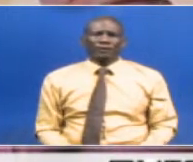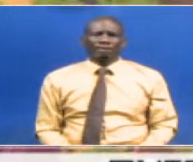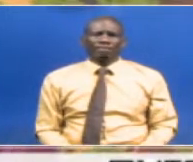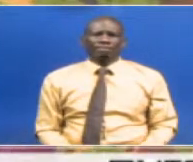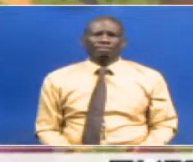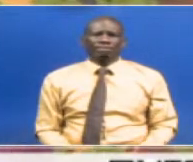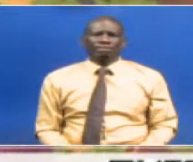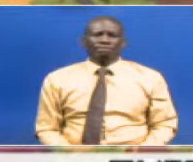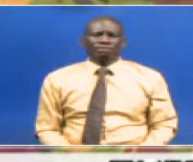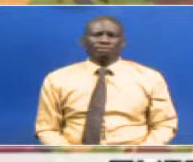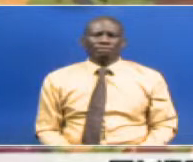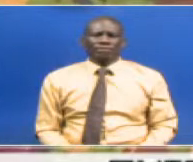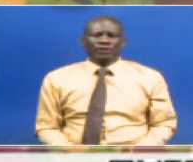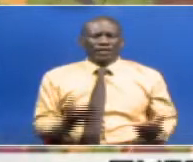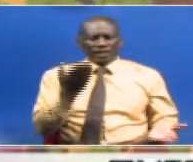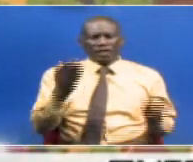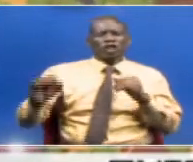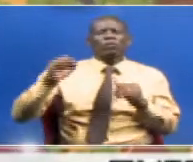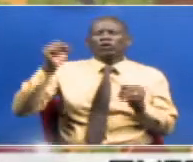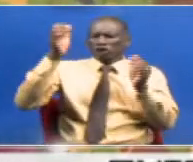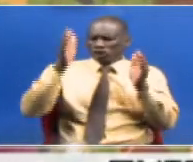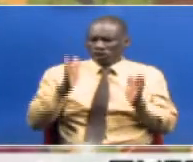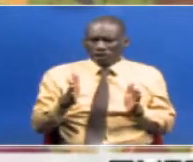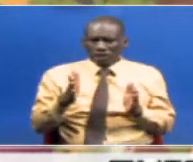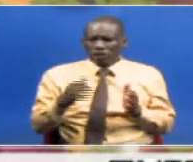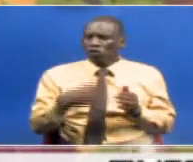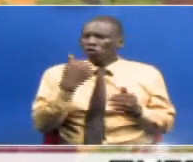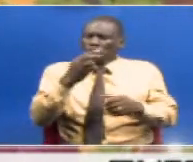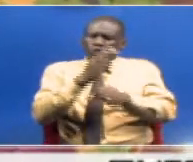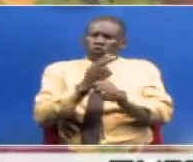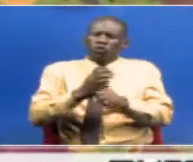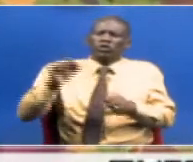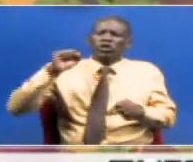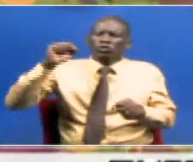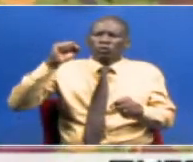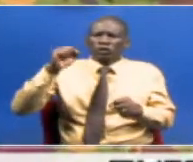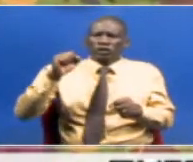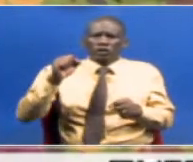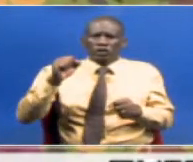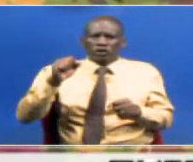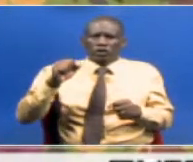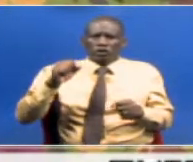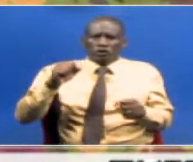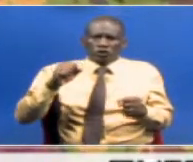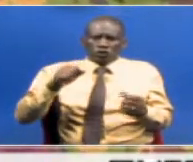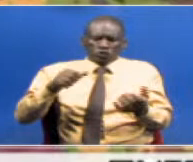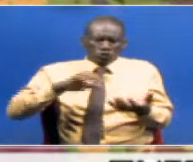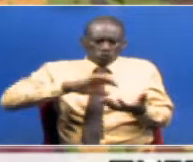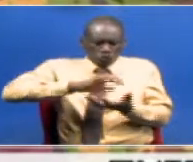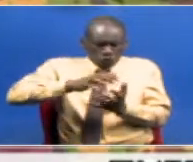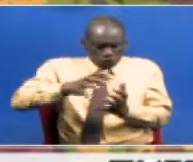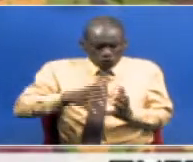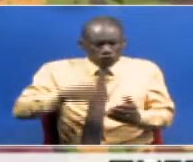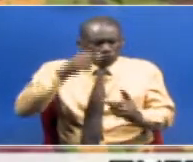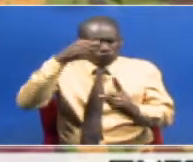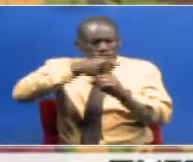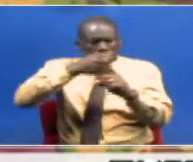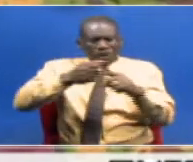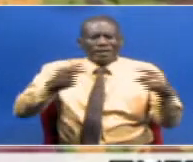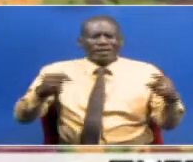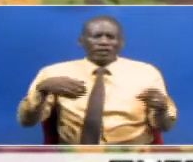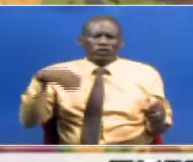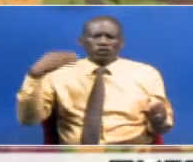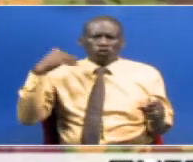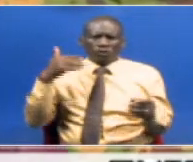And any political leader who uses politics to complicate the war against banditry, legal action